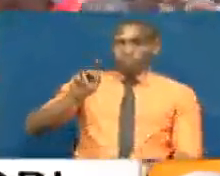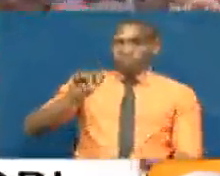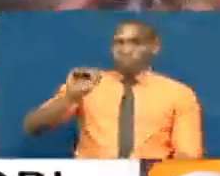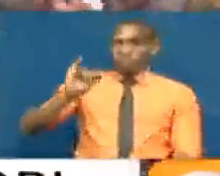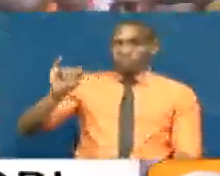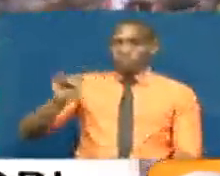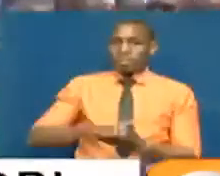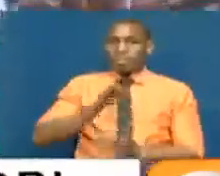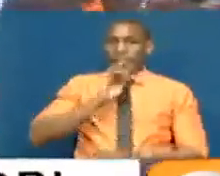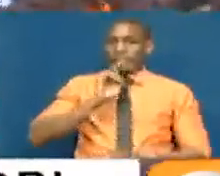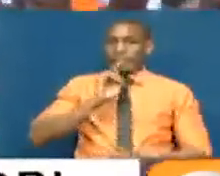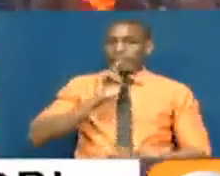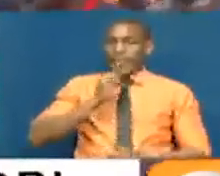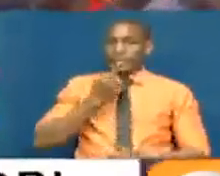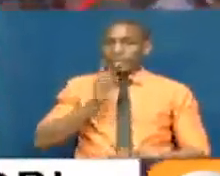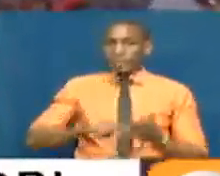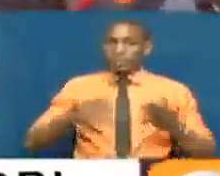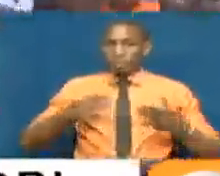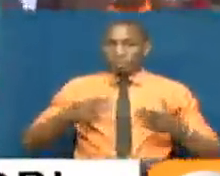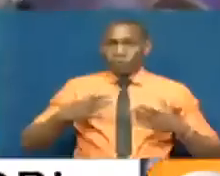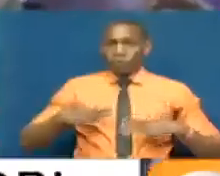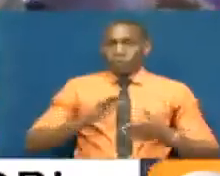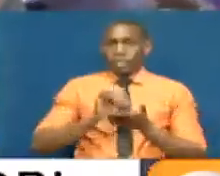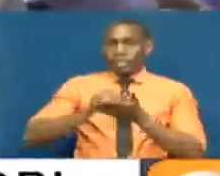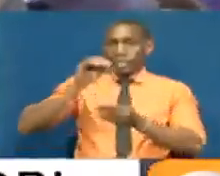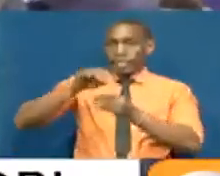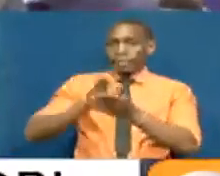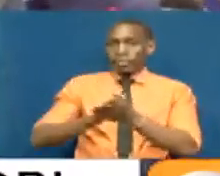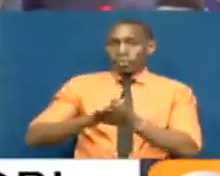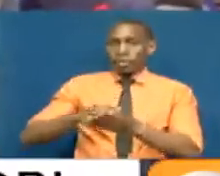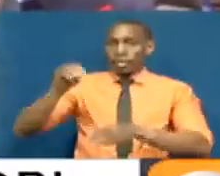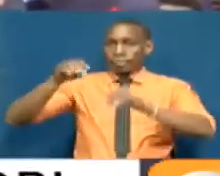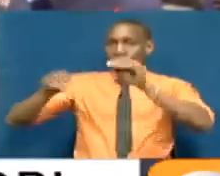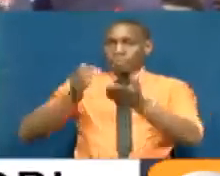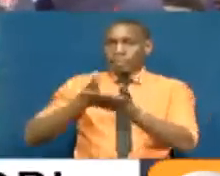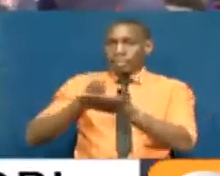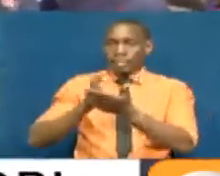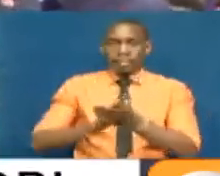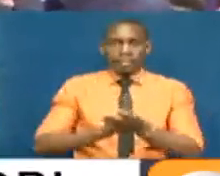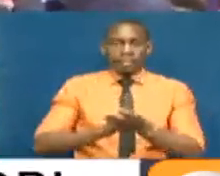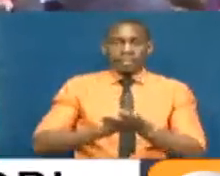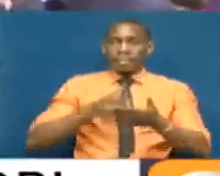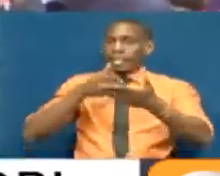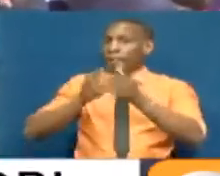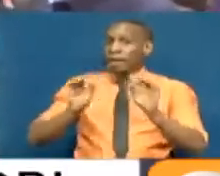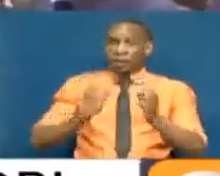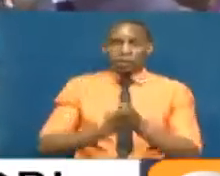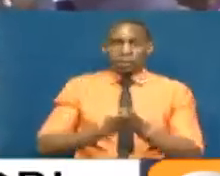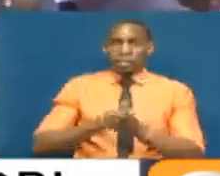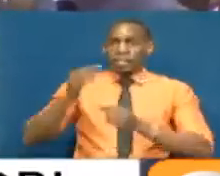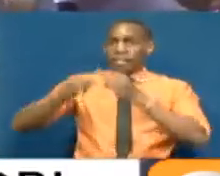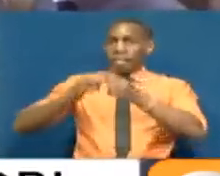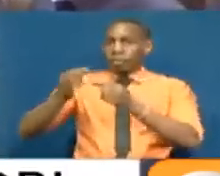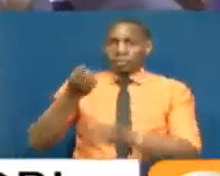that he will invest big in the mitumba sector. Mama mitumba vile vile tunasema tutapiga marufuku. Mitumba